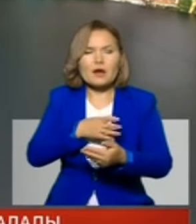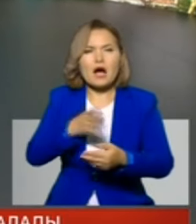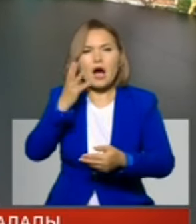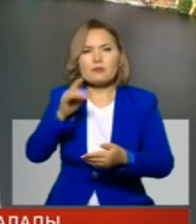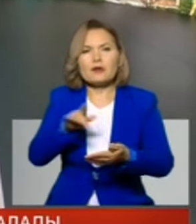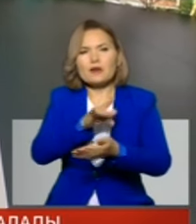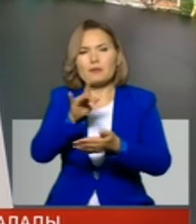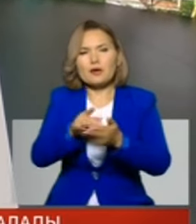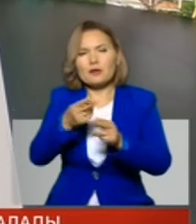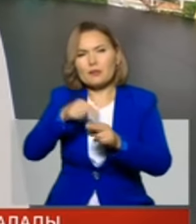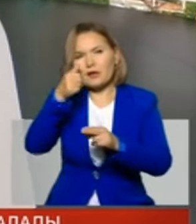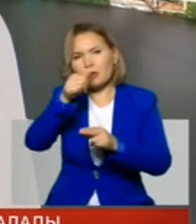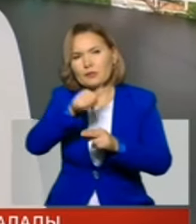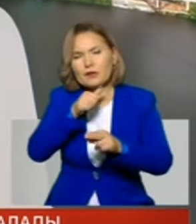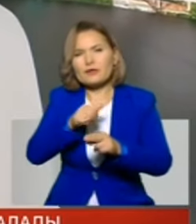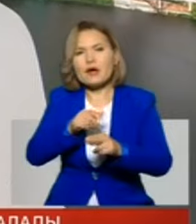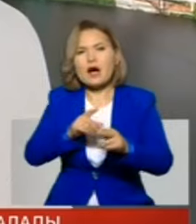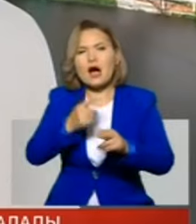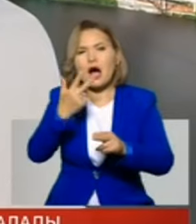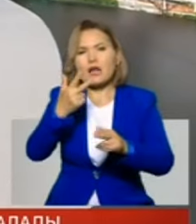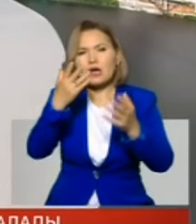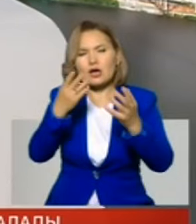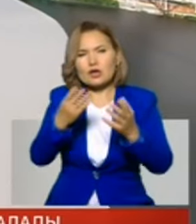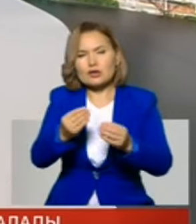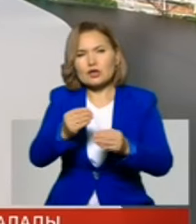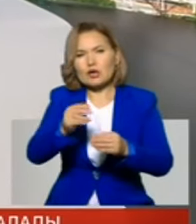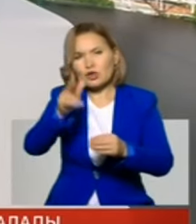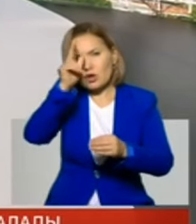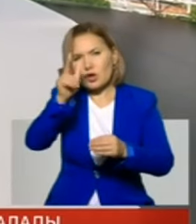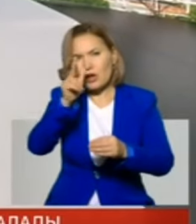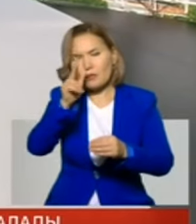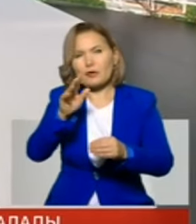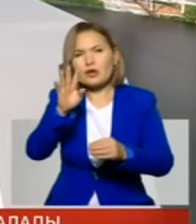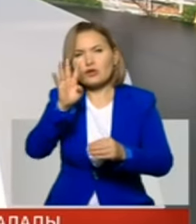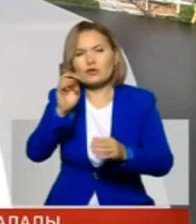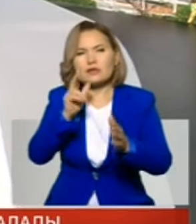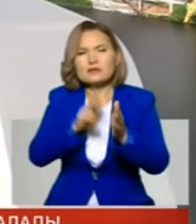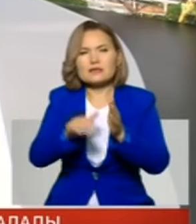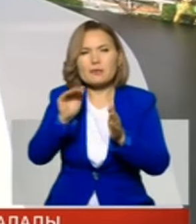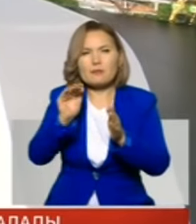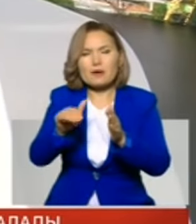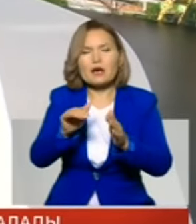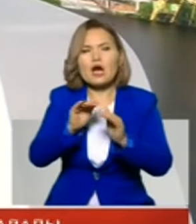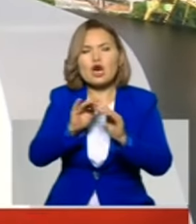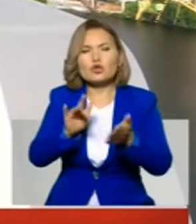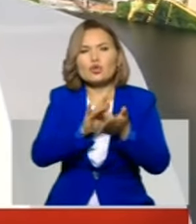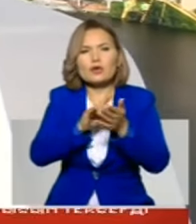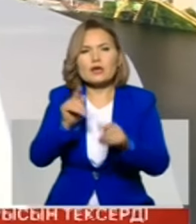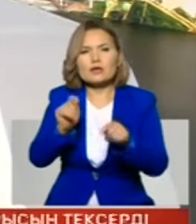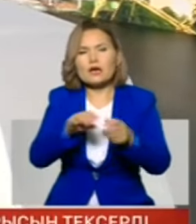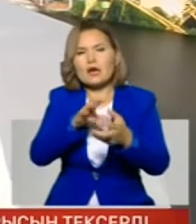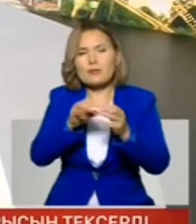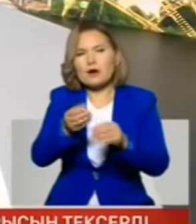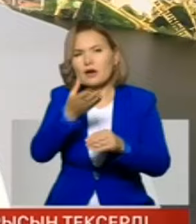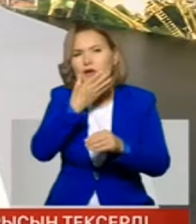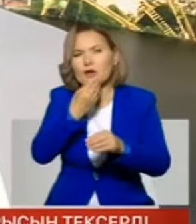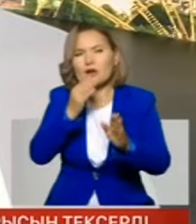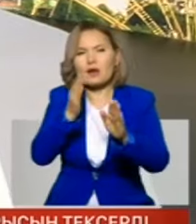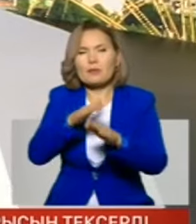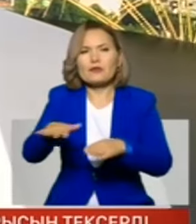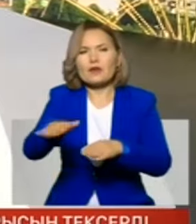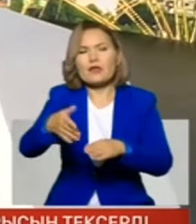ақпарат, Алматыға биылғы жылдың алғашқы 3 айында 480 мыңға жуық турист келген. Шахар тамылжыған табиғатымен,